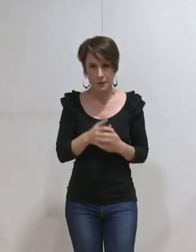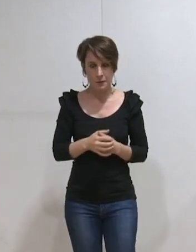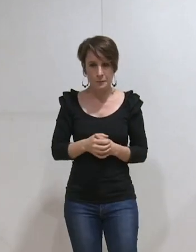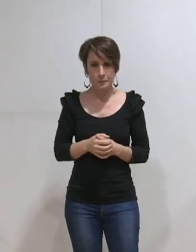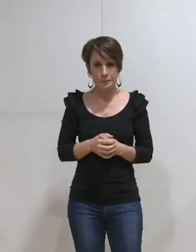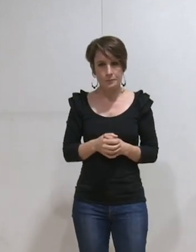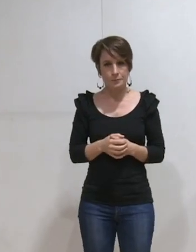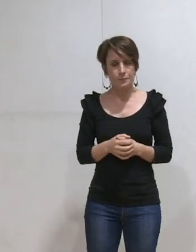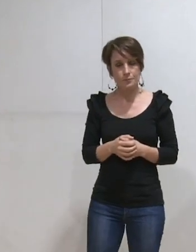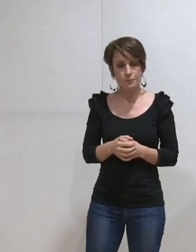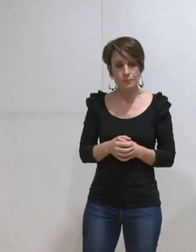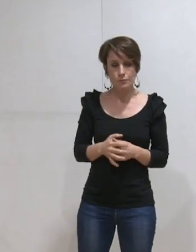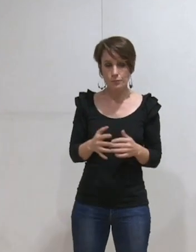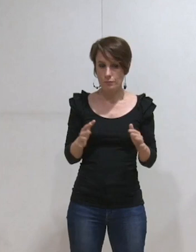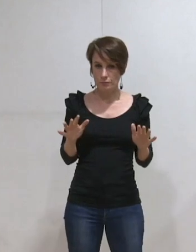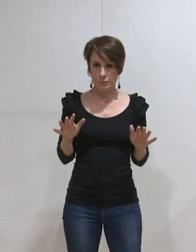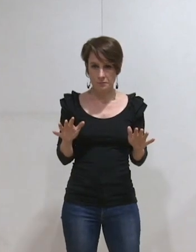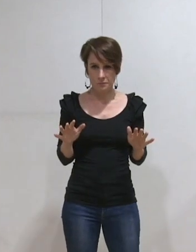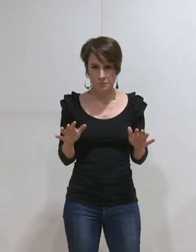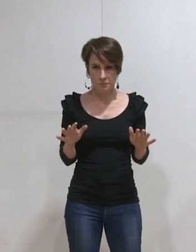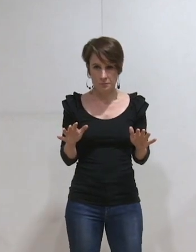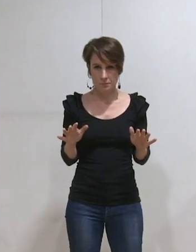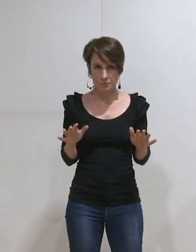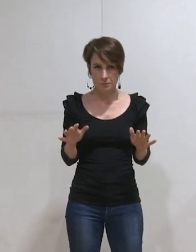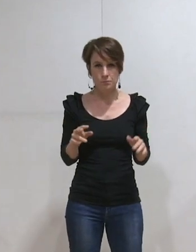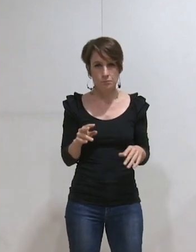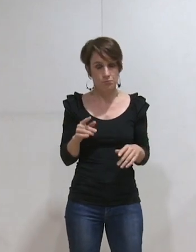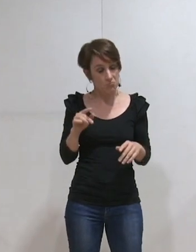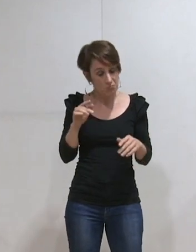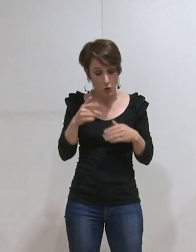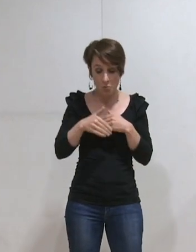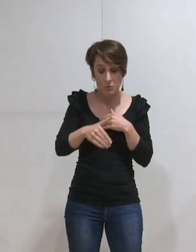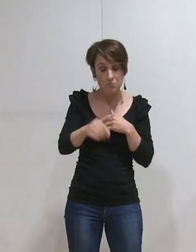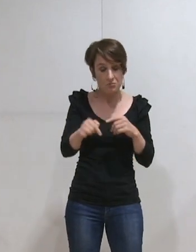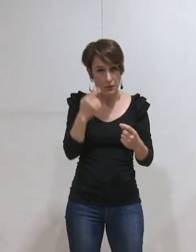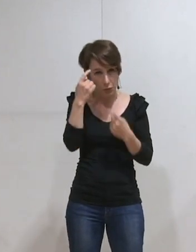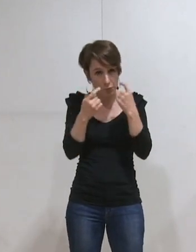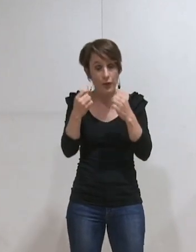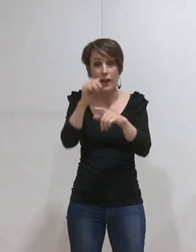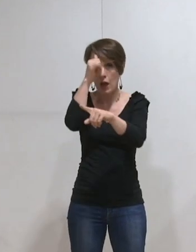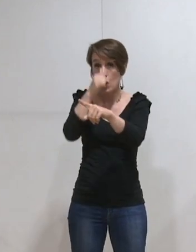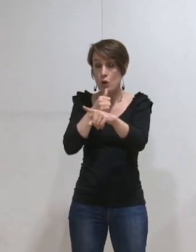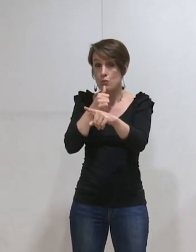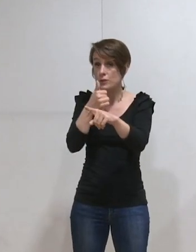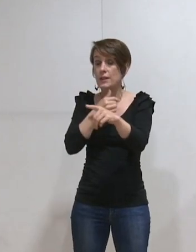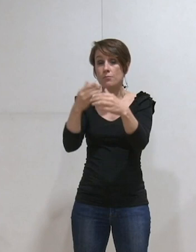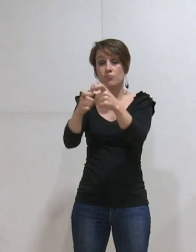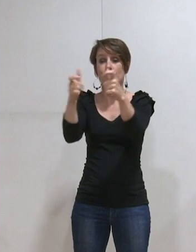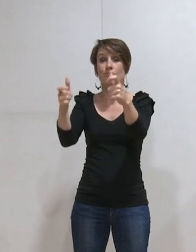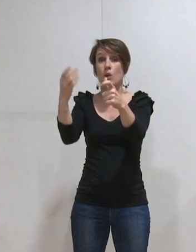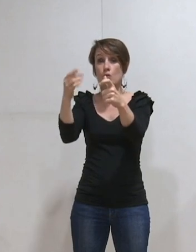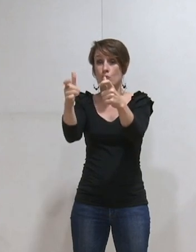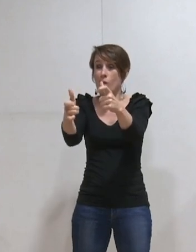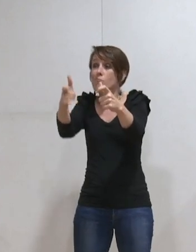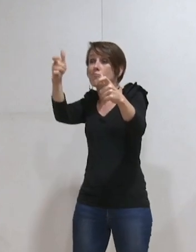question de l'extension du musée qui a été rendu qui est possible